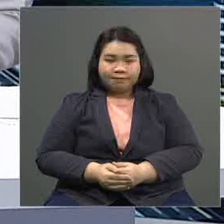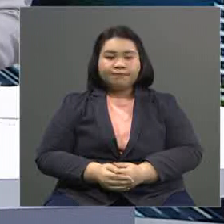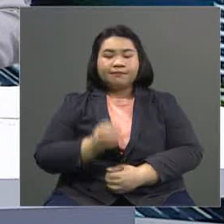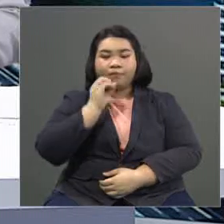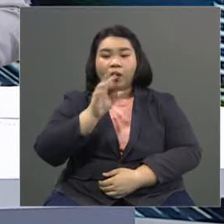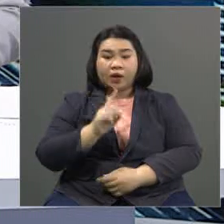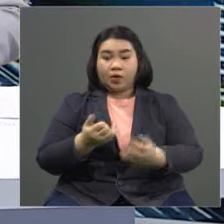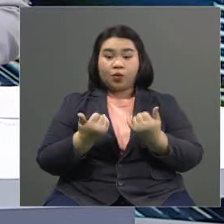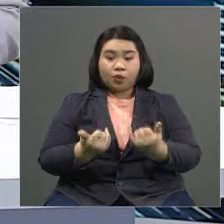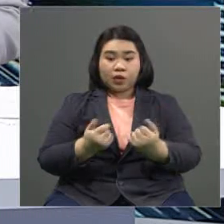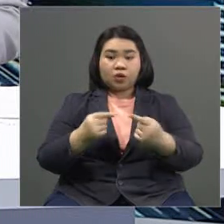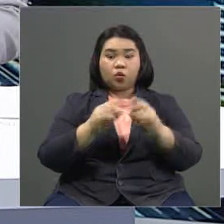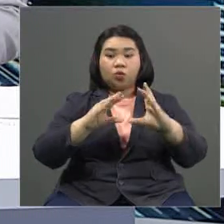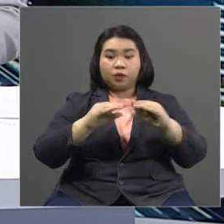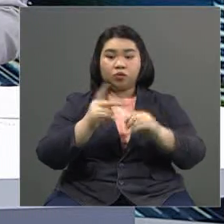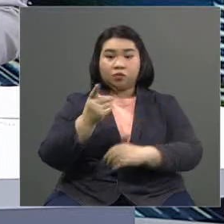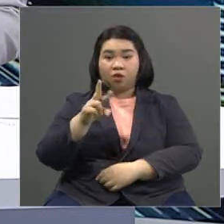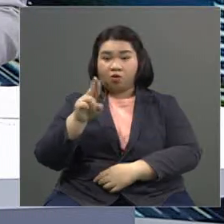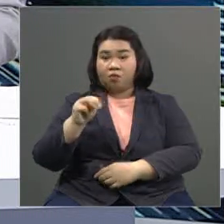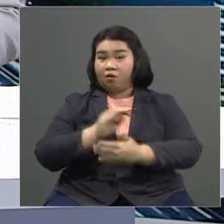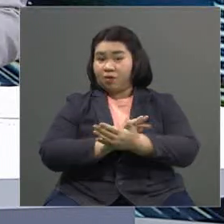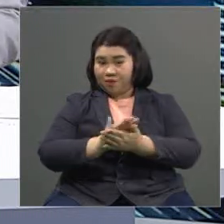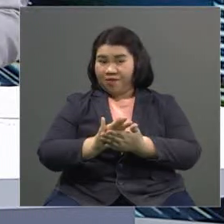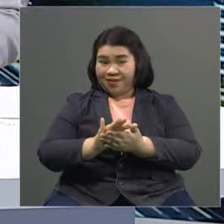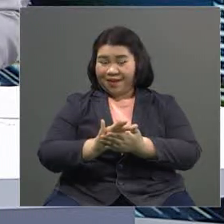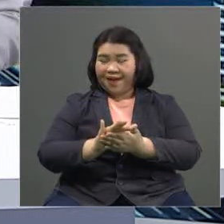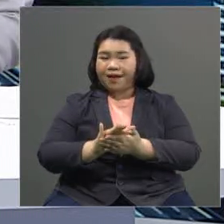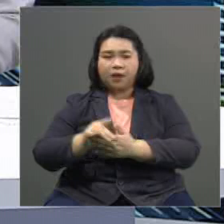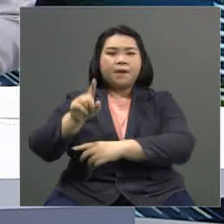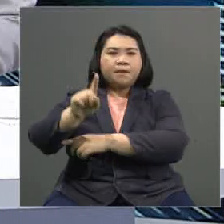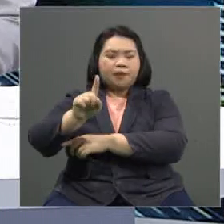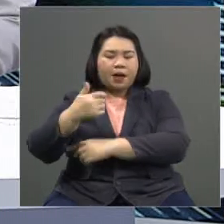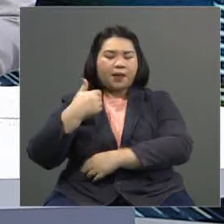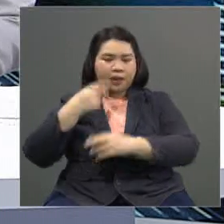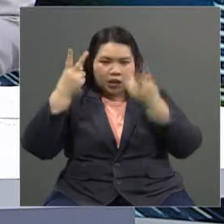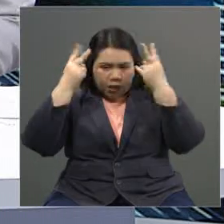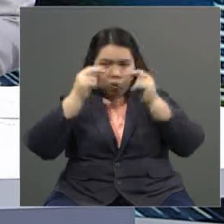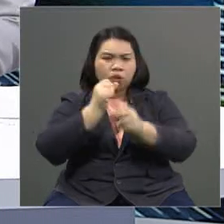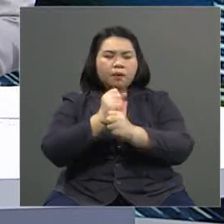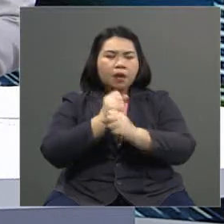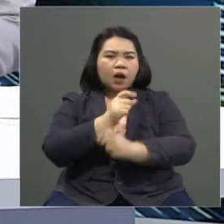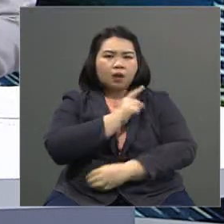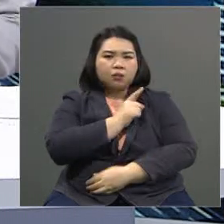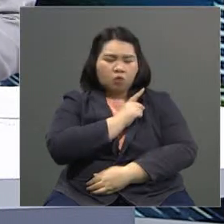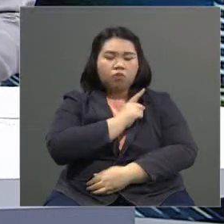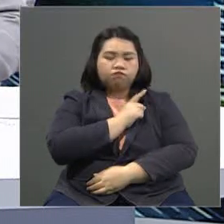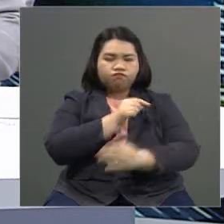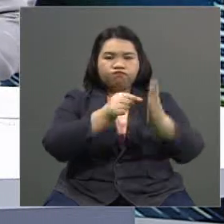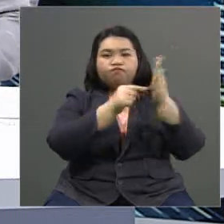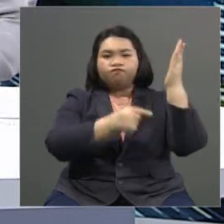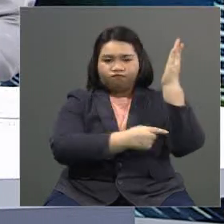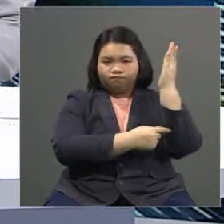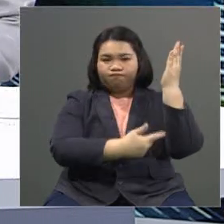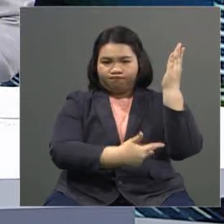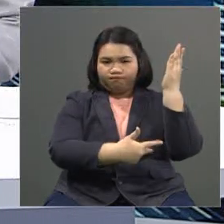ที่บอกไปนะครับวันนี้หลังจากประชุมคณะรัฐมนตรีเสร็จในช่วงเช้าในช่วงบ่ายภารกิจของนายกรัฐมนตรีก็จะมีการลงพื้นที่ 3